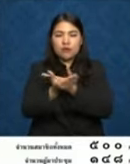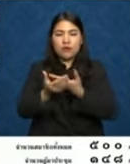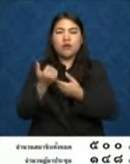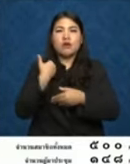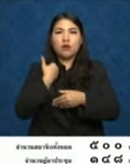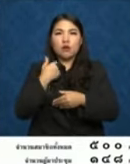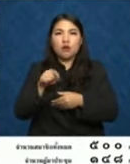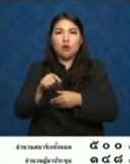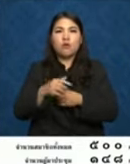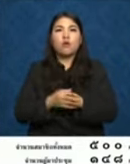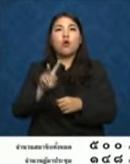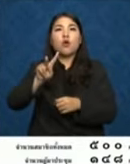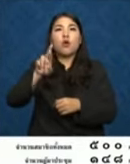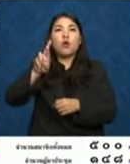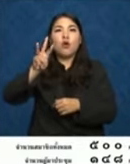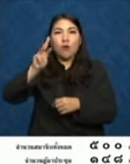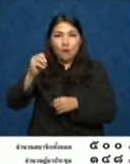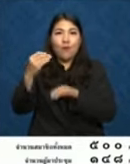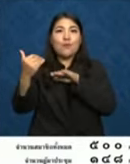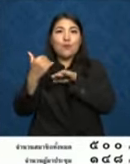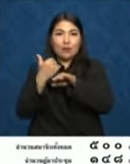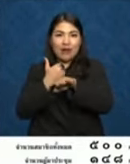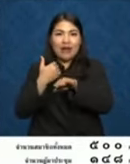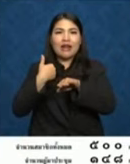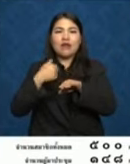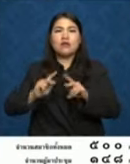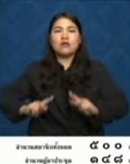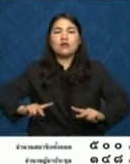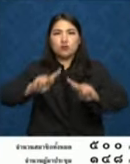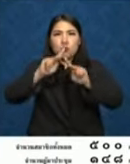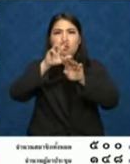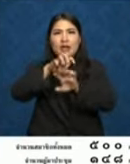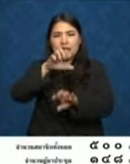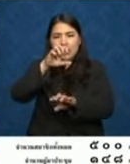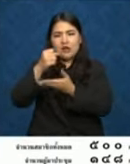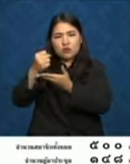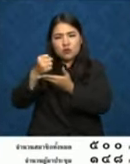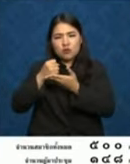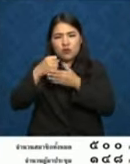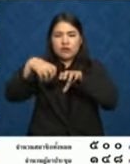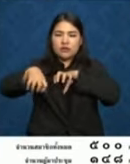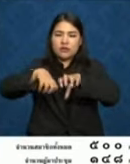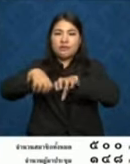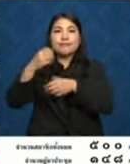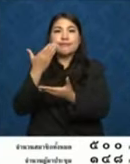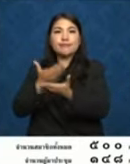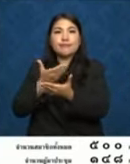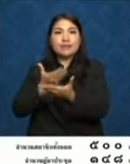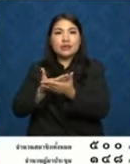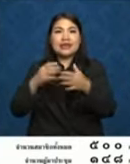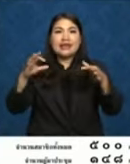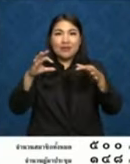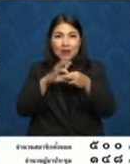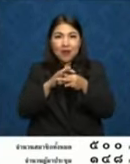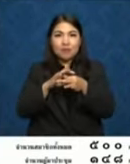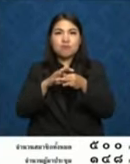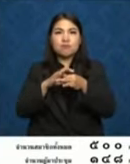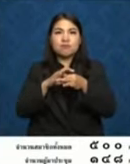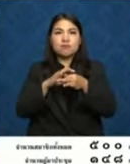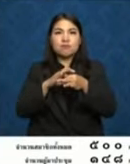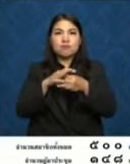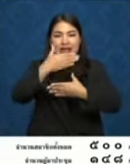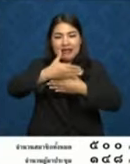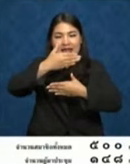การและผังเมืองกระทรวงมหาดไทยได้ช่วยพิจารณาจัดสรรงบประมาณในการก่อสร้างเขื่อนป้